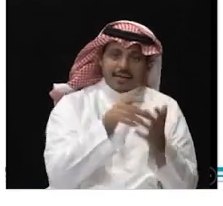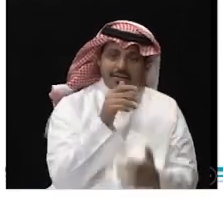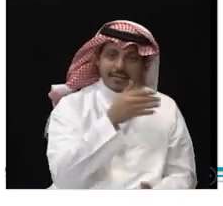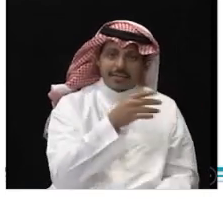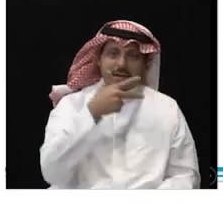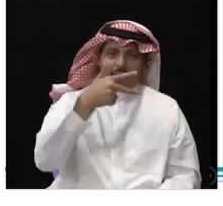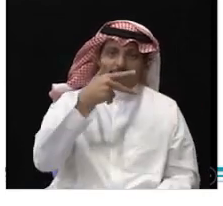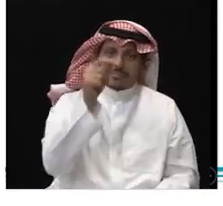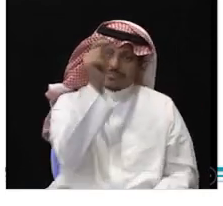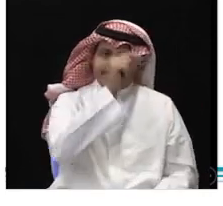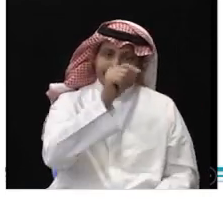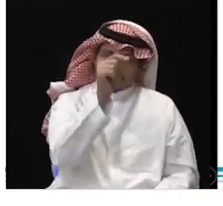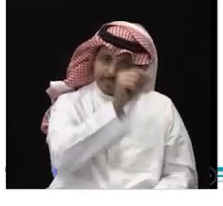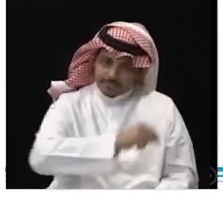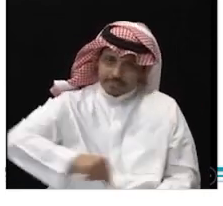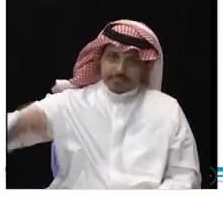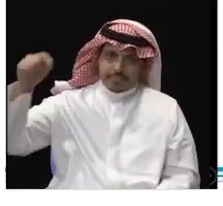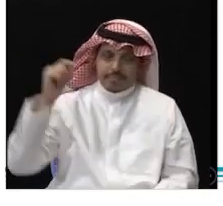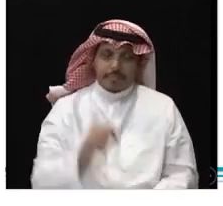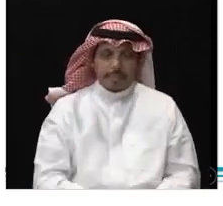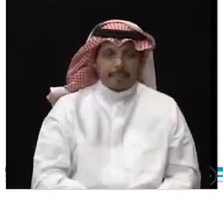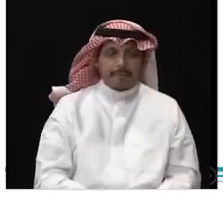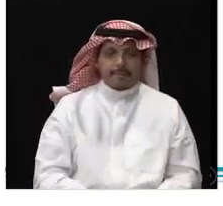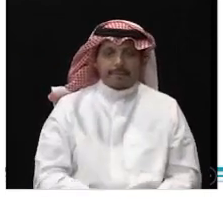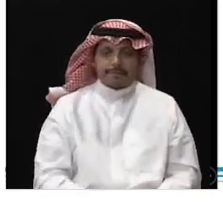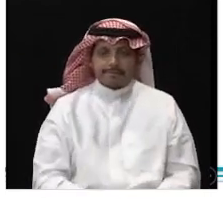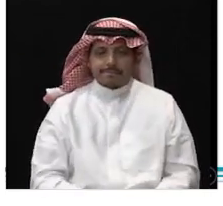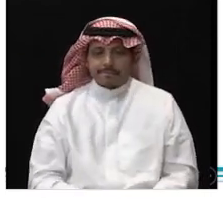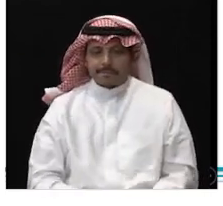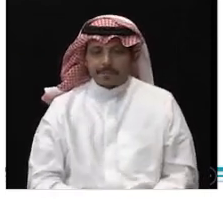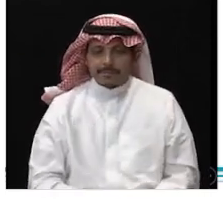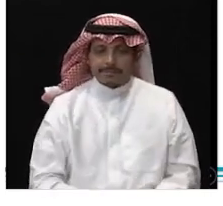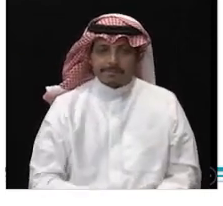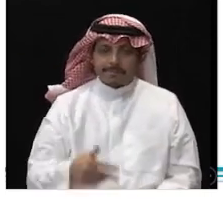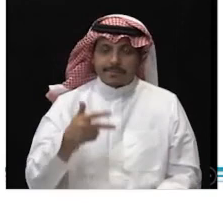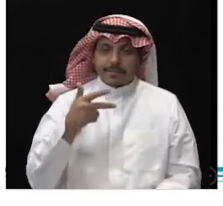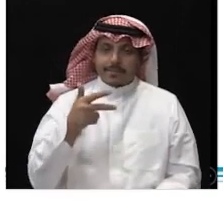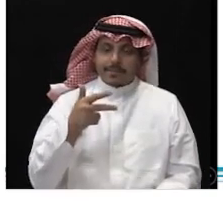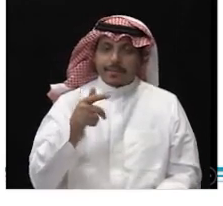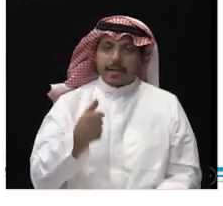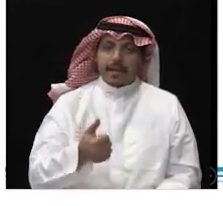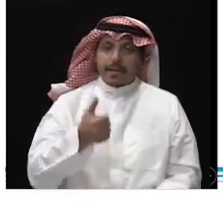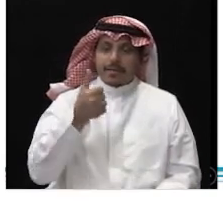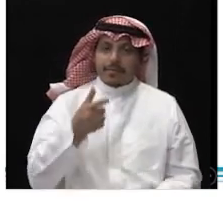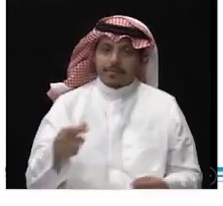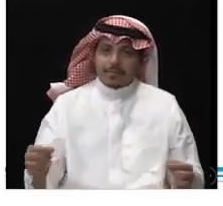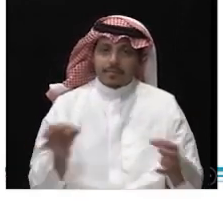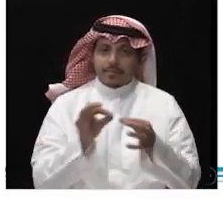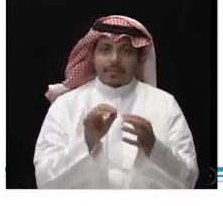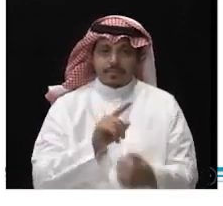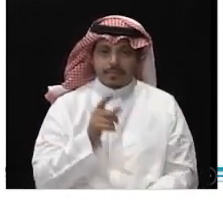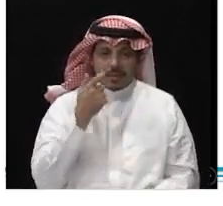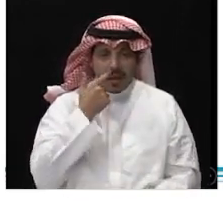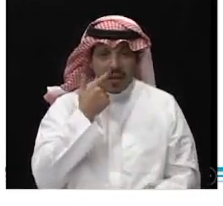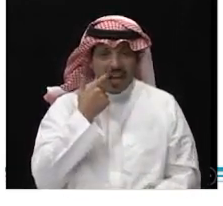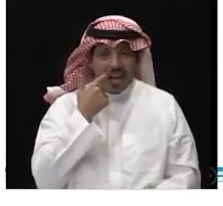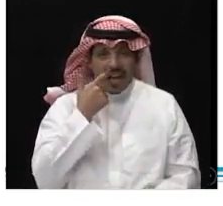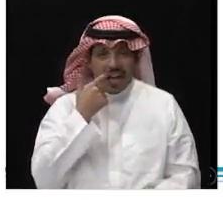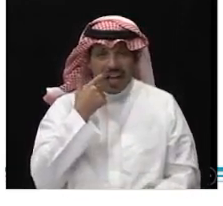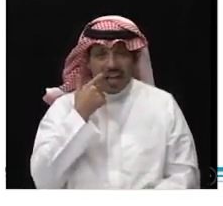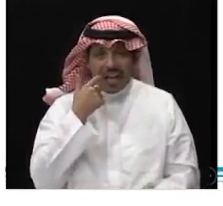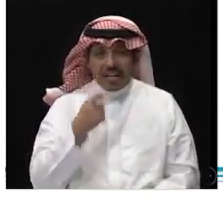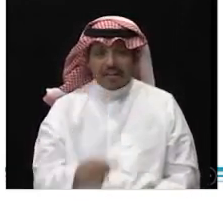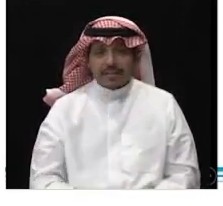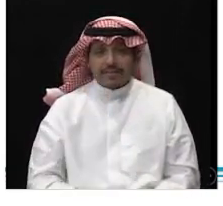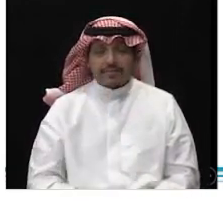لها إلا يد واحدة، لذلك لا تتصل الغين بالألف، غو، أحسنتم.